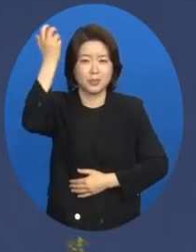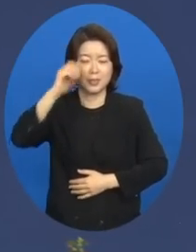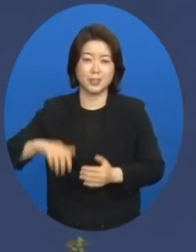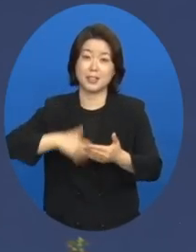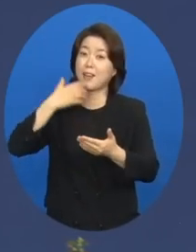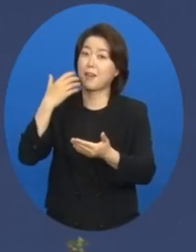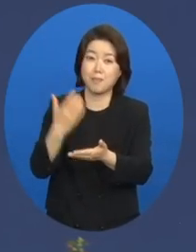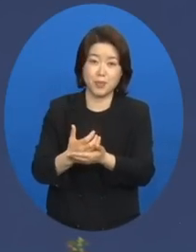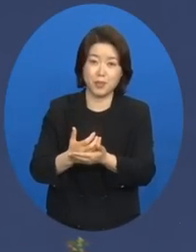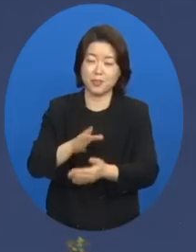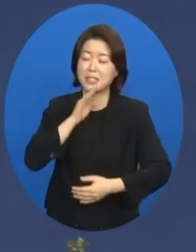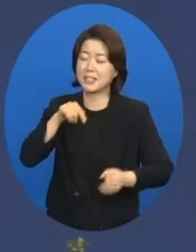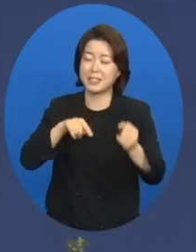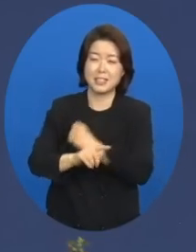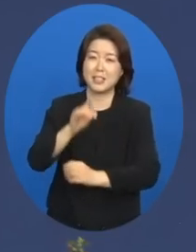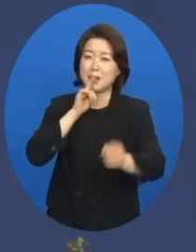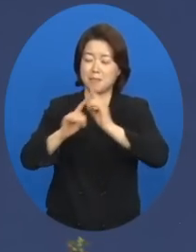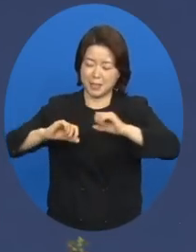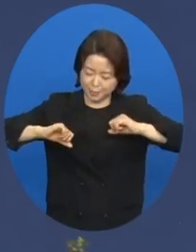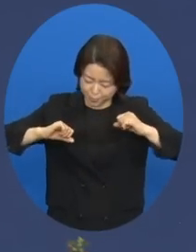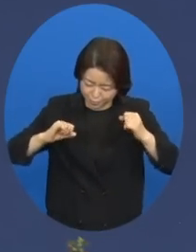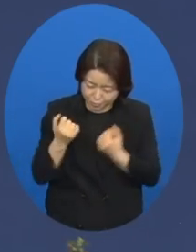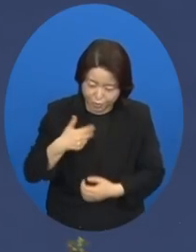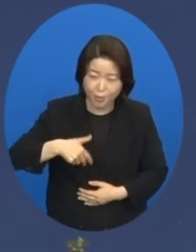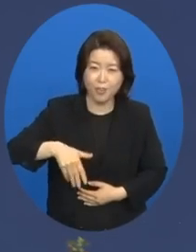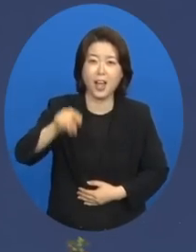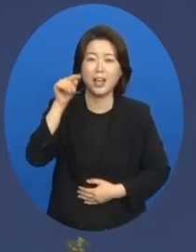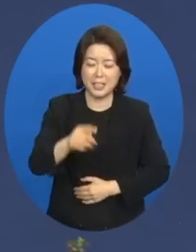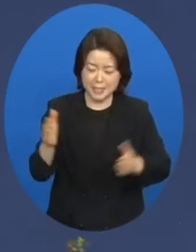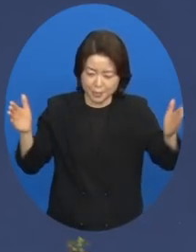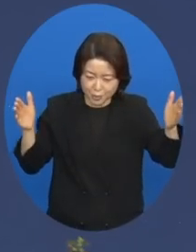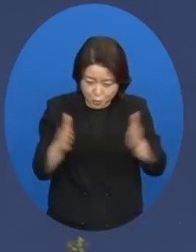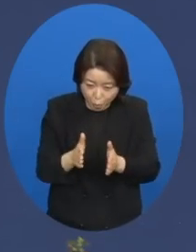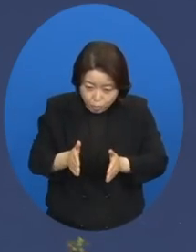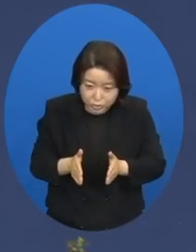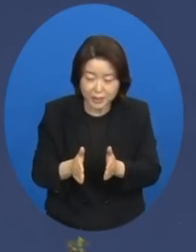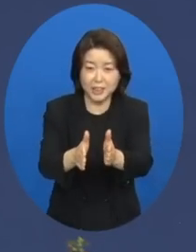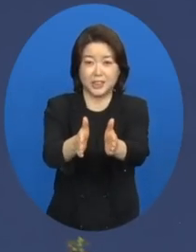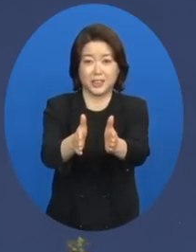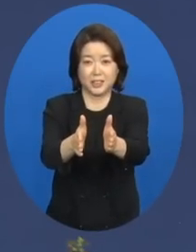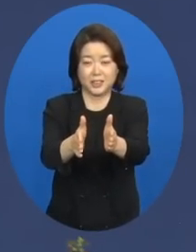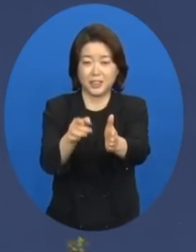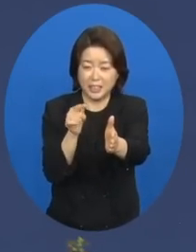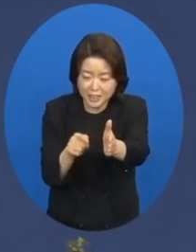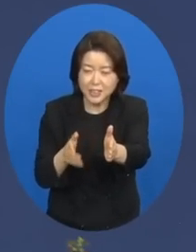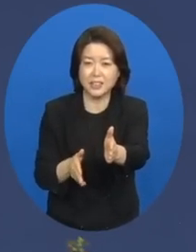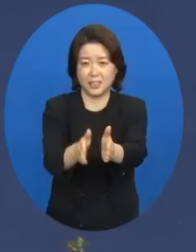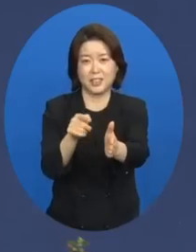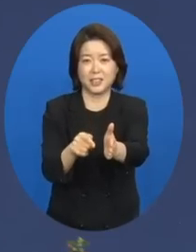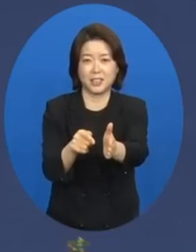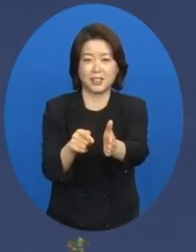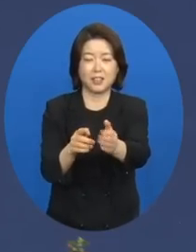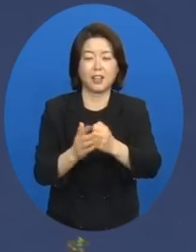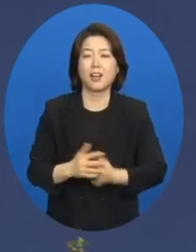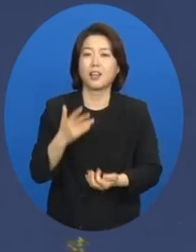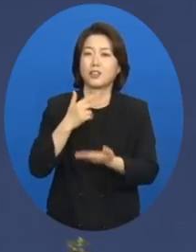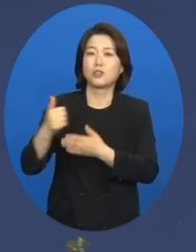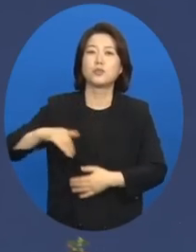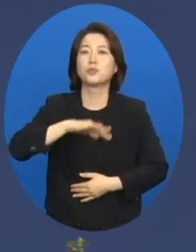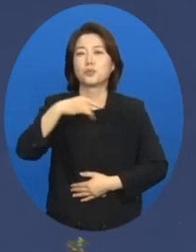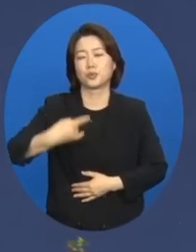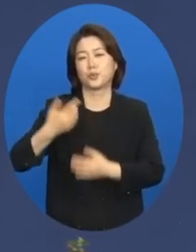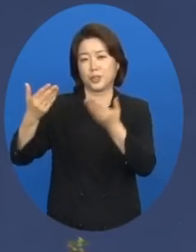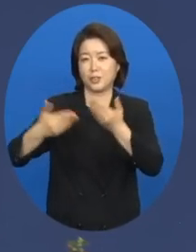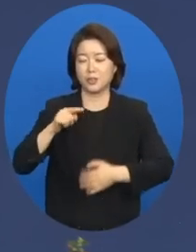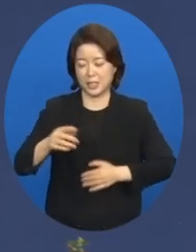감동으로 진리의 말씀을 순종하고 가는 이 좁은 길은, 이 좁은 길은 주님께서 우리에게 주신